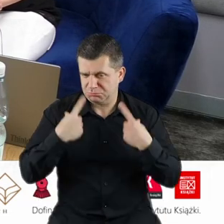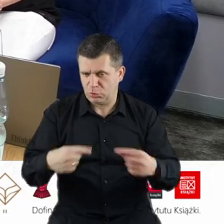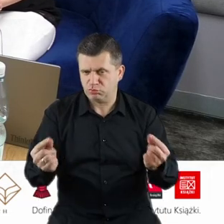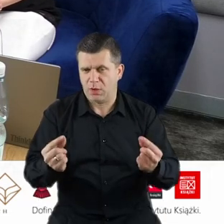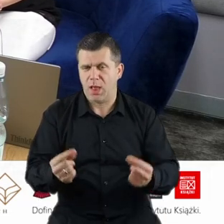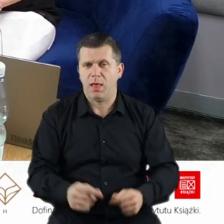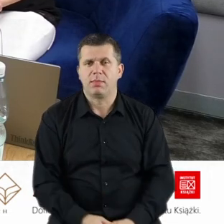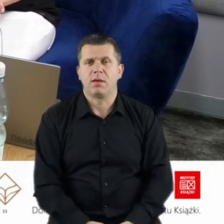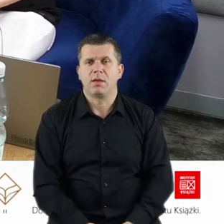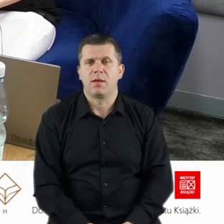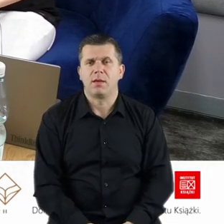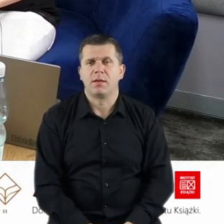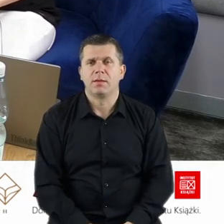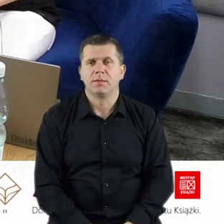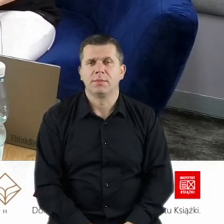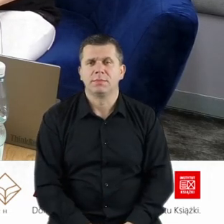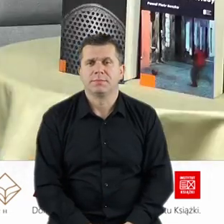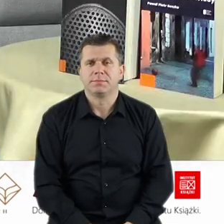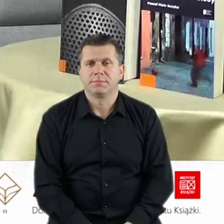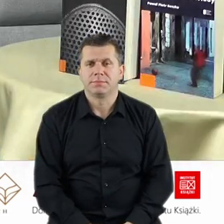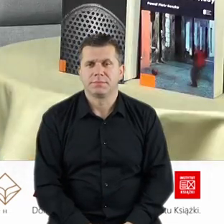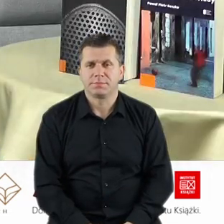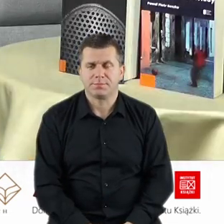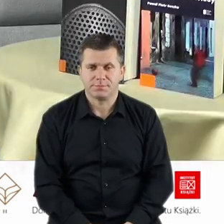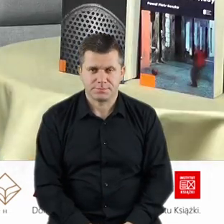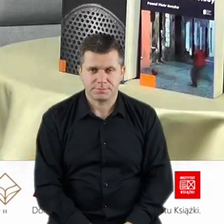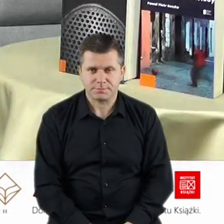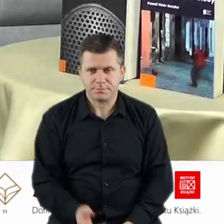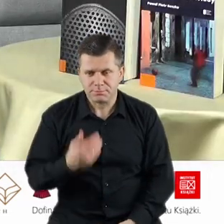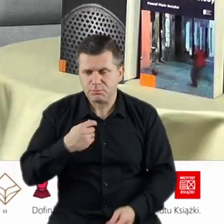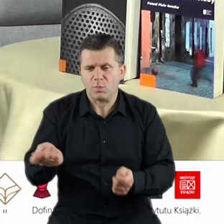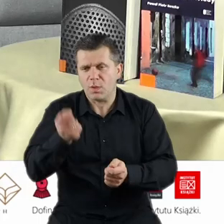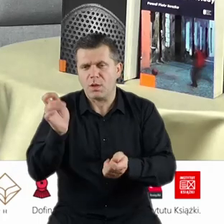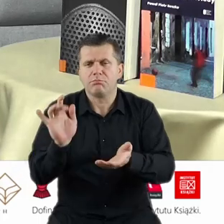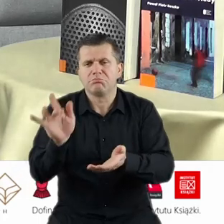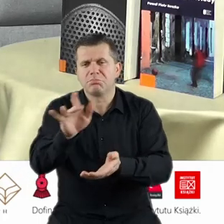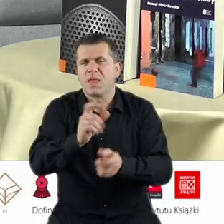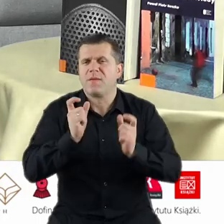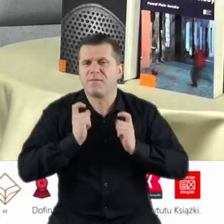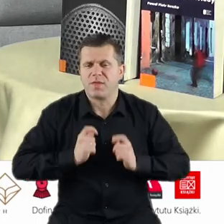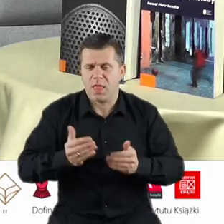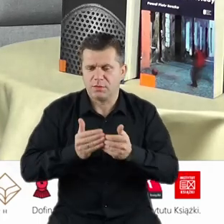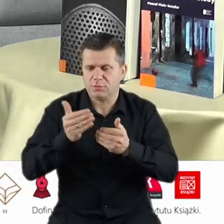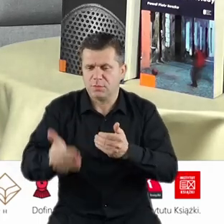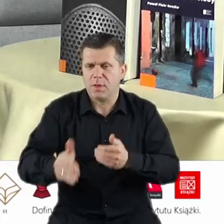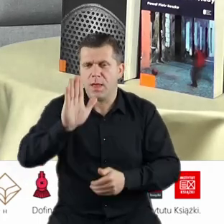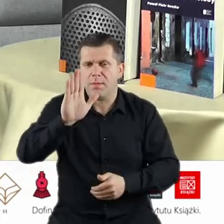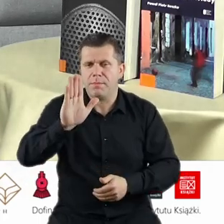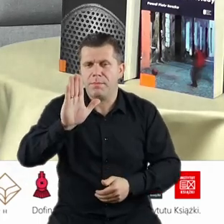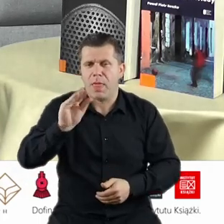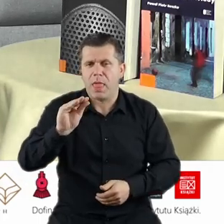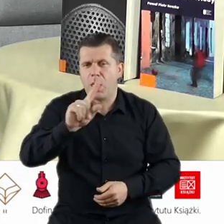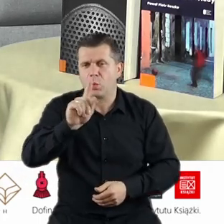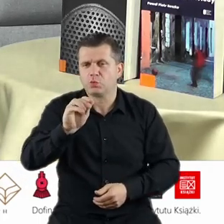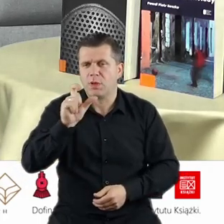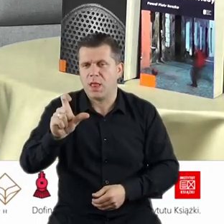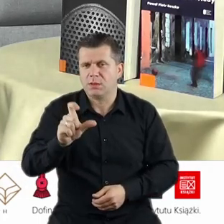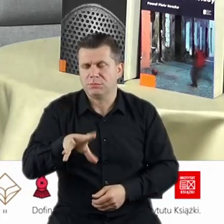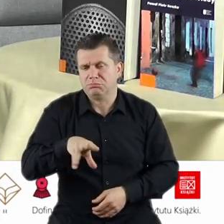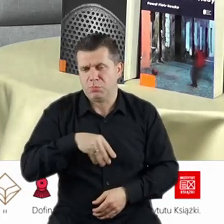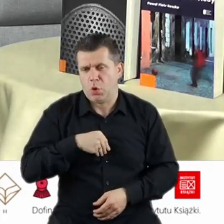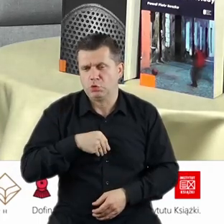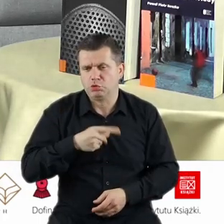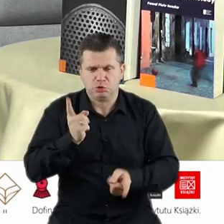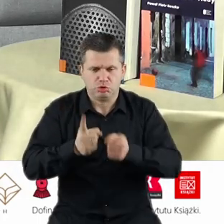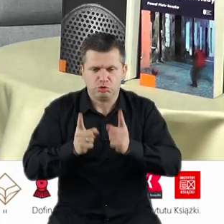spotkała mnie duża niespodzianka, ponieważ jeździłem po wsiach w okolicach Bełżca,